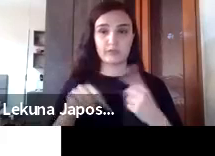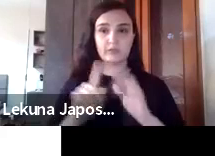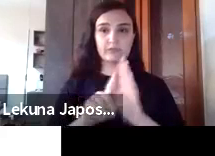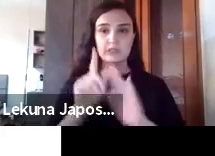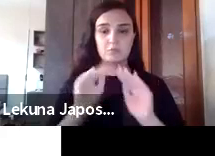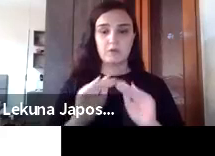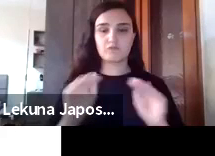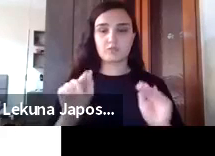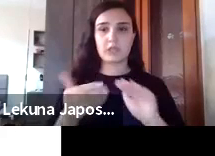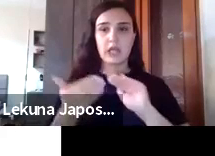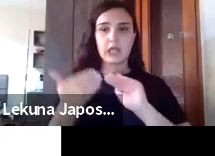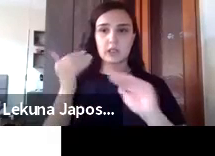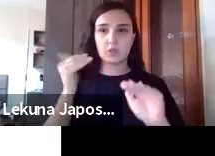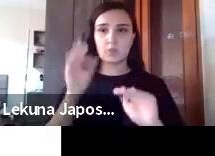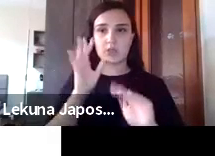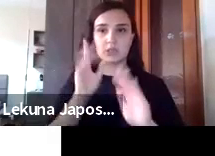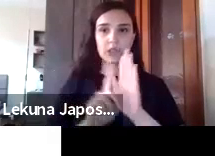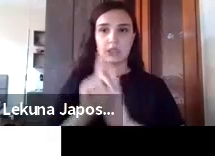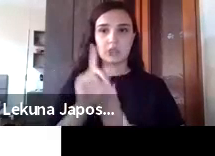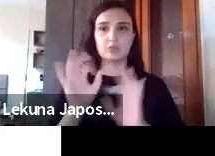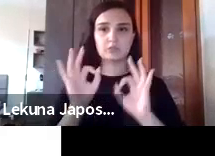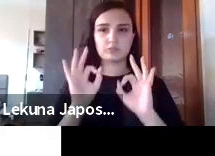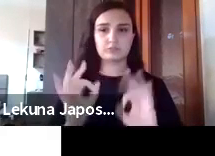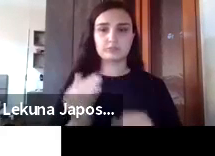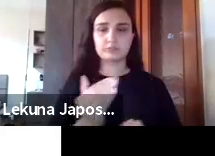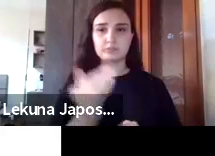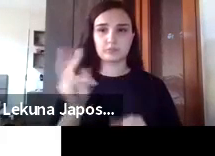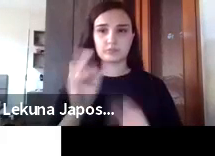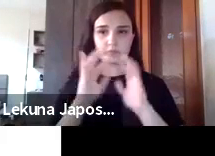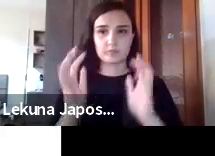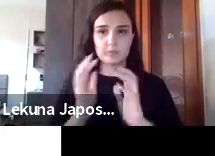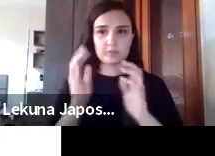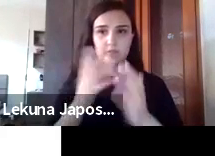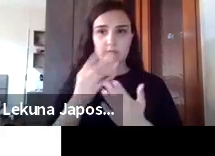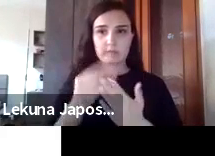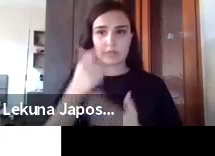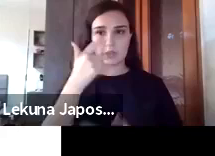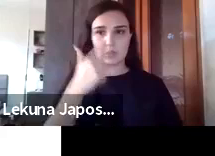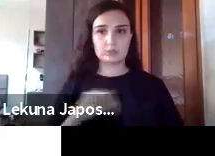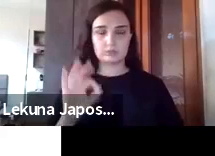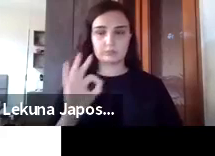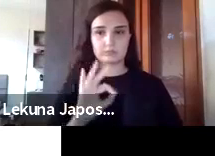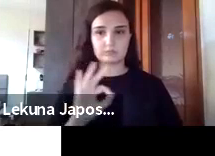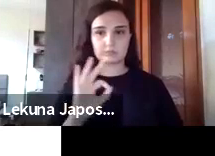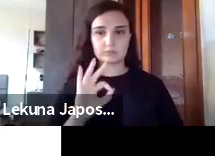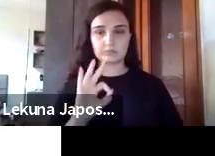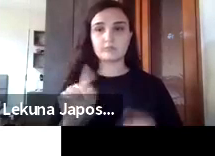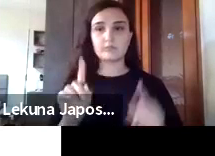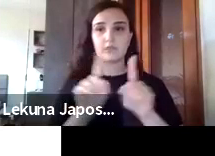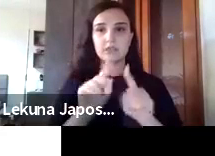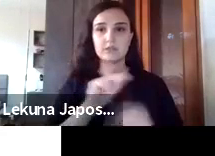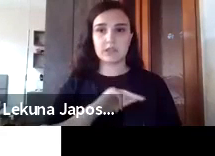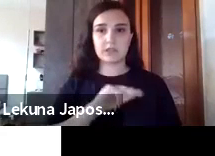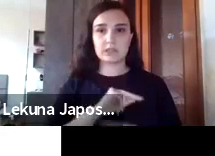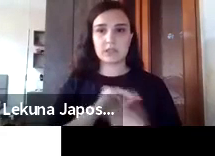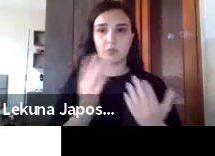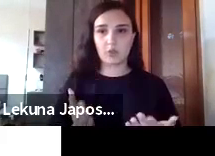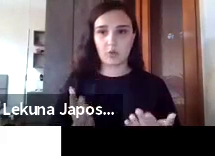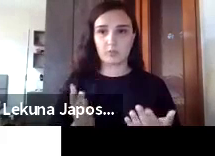ბავშვებთანაც ძალიან ადრეული ასაკიდან, სწორედ რომ მათ იზრუნონ საკუთარ თავზე. ასევე